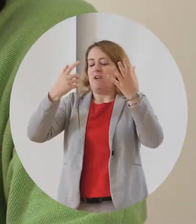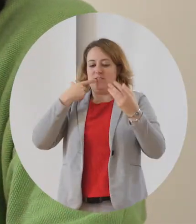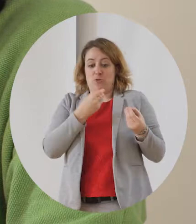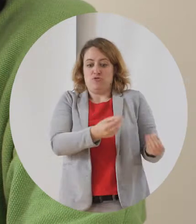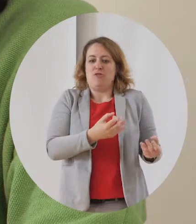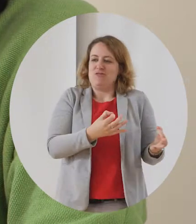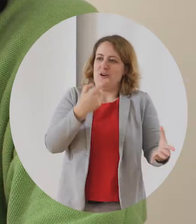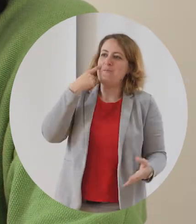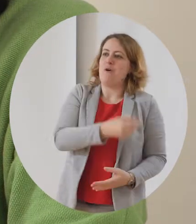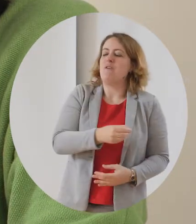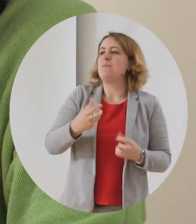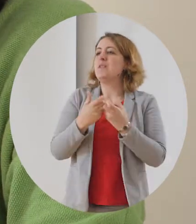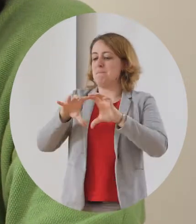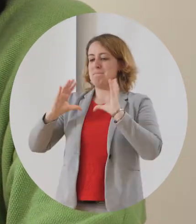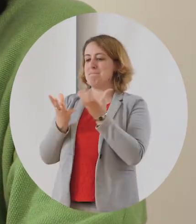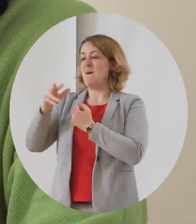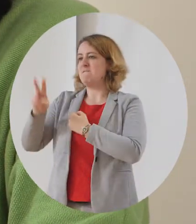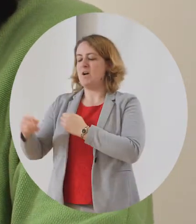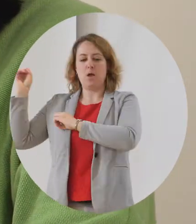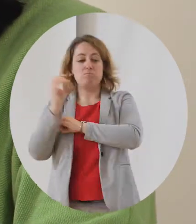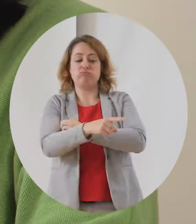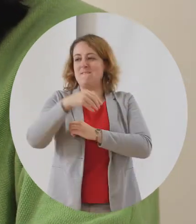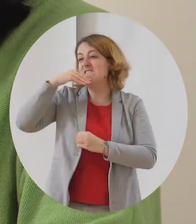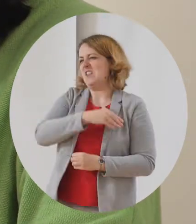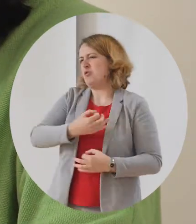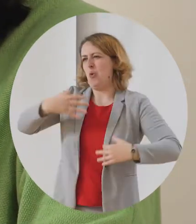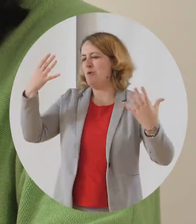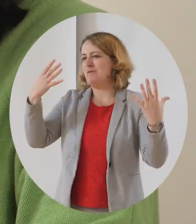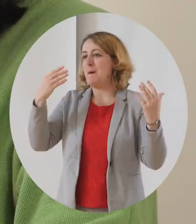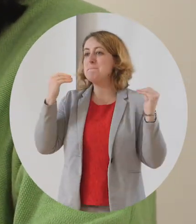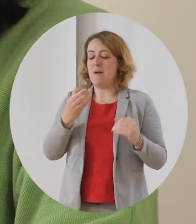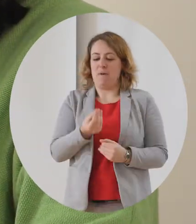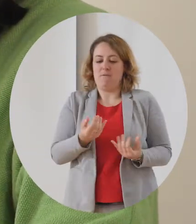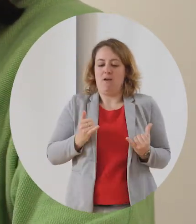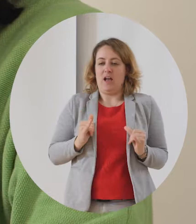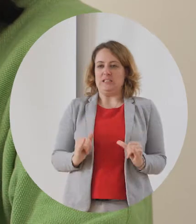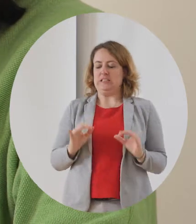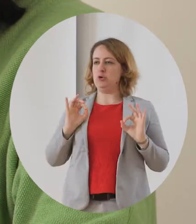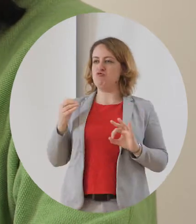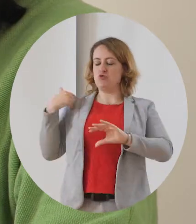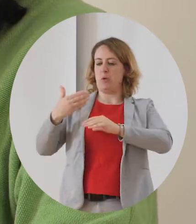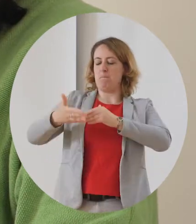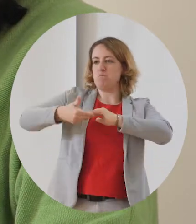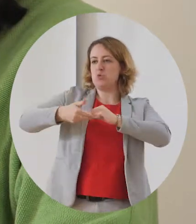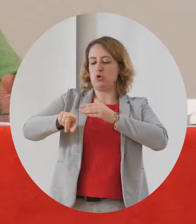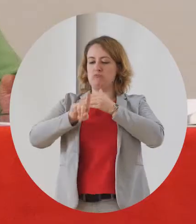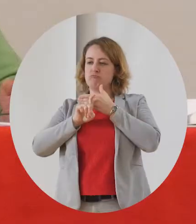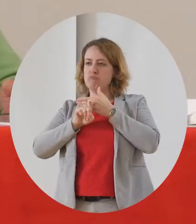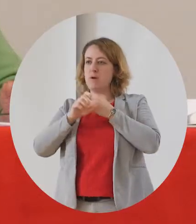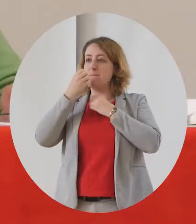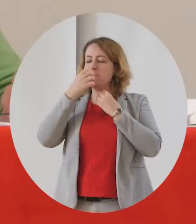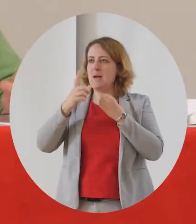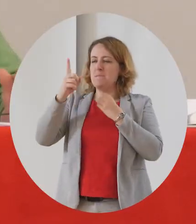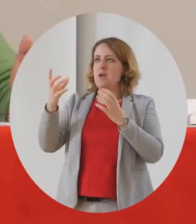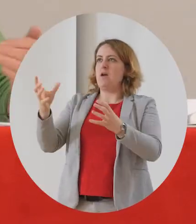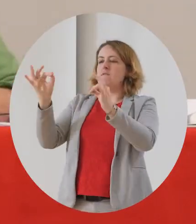on disait tout à l'heure, un jeu de ballon, ça va trop vite pour eux. Même s'ils sont bien calés contre le mur, il faut quand même savoir qu'il leur